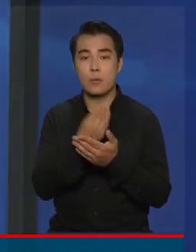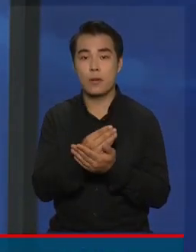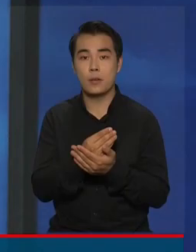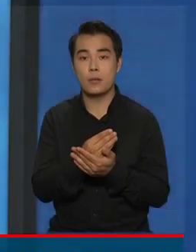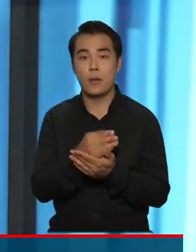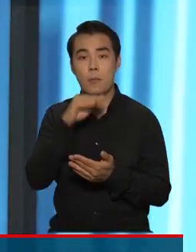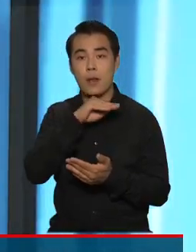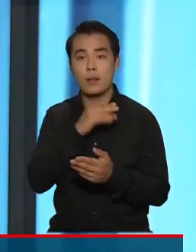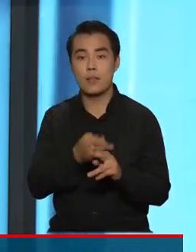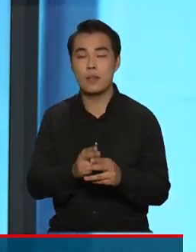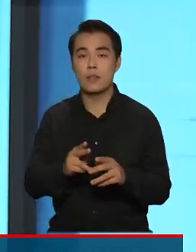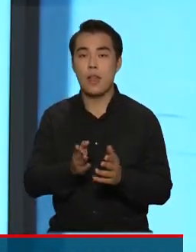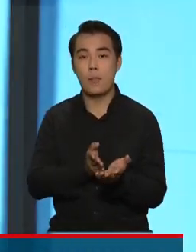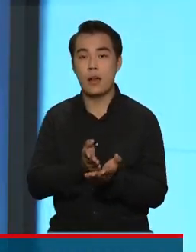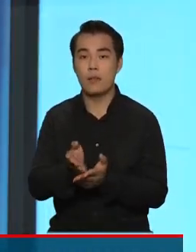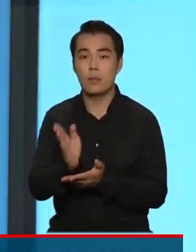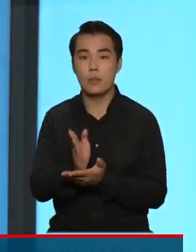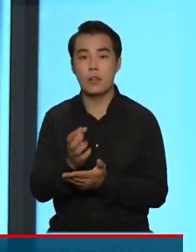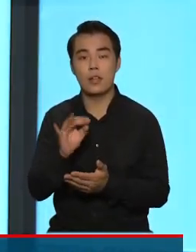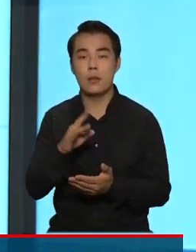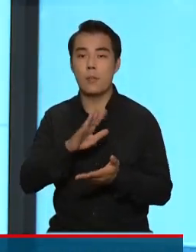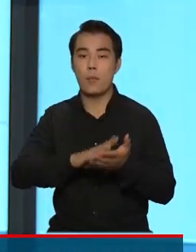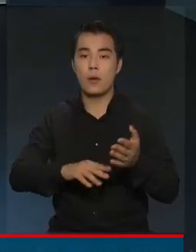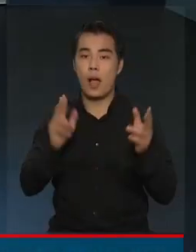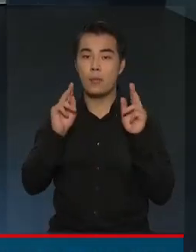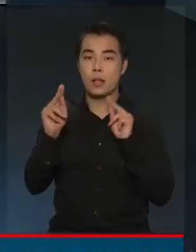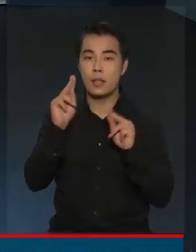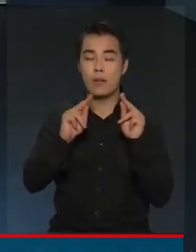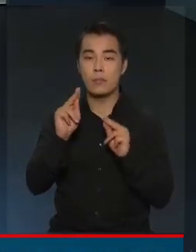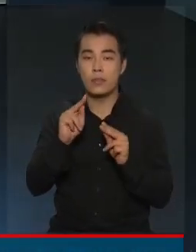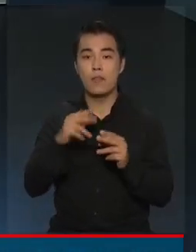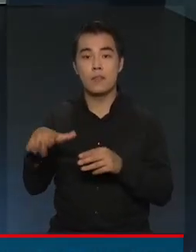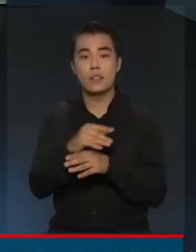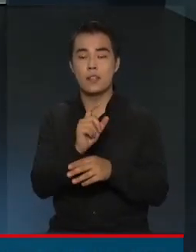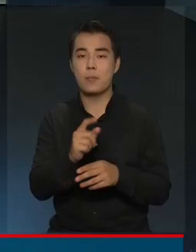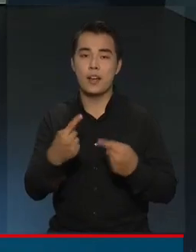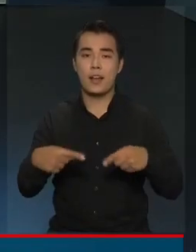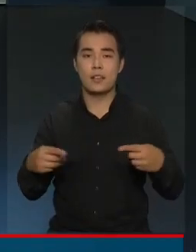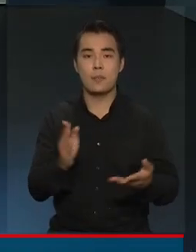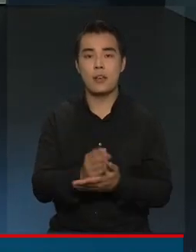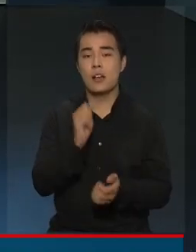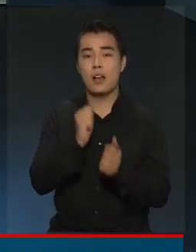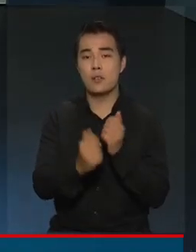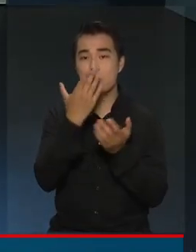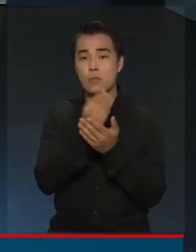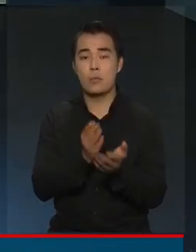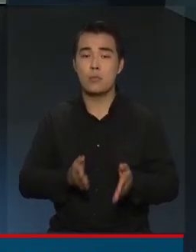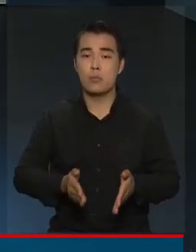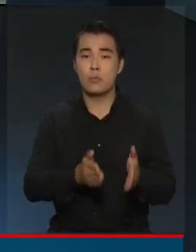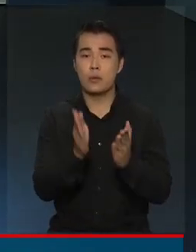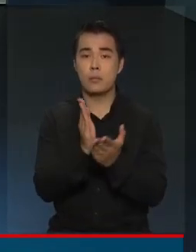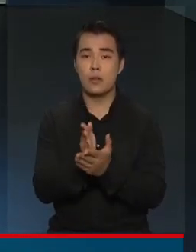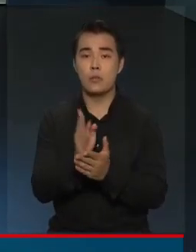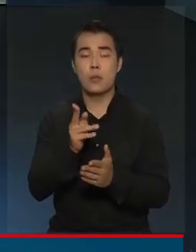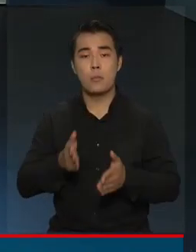какие-то поля и в том числе продолжают образование? Вы знаете, все ребята разные. Угу. У каждого свой путь. У кого-то